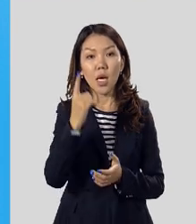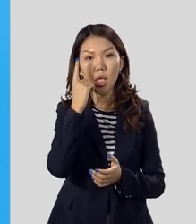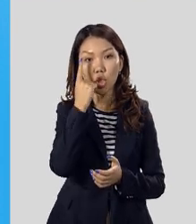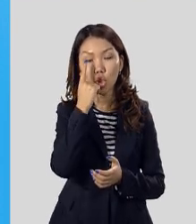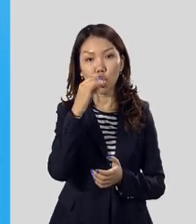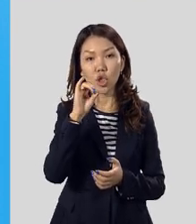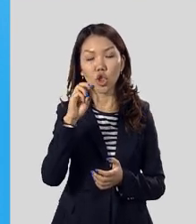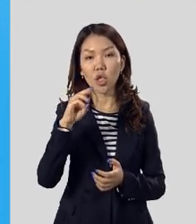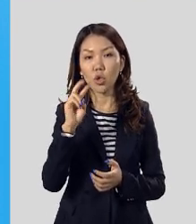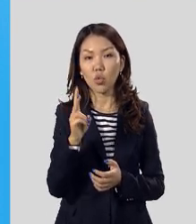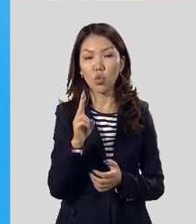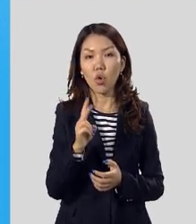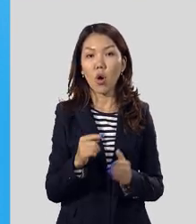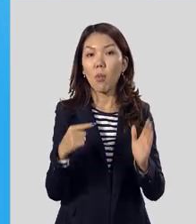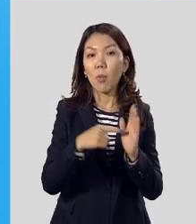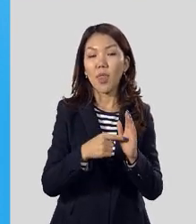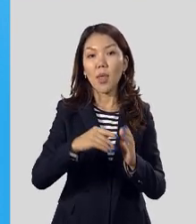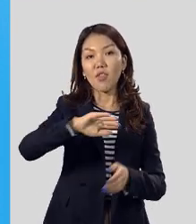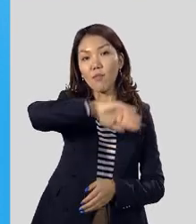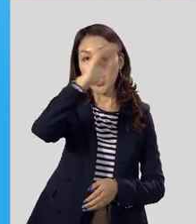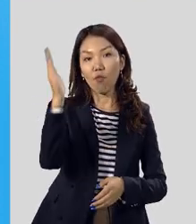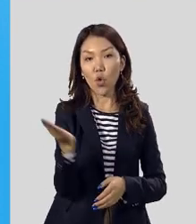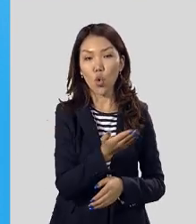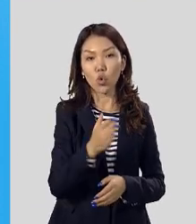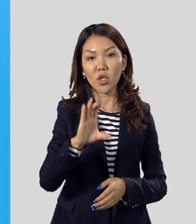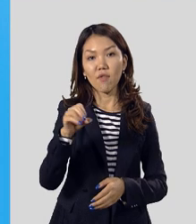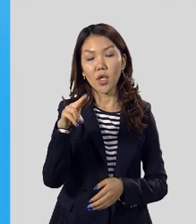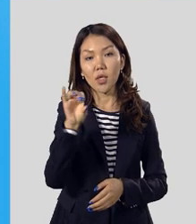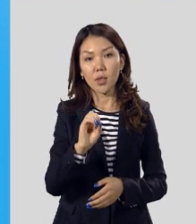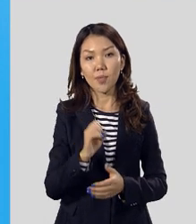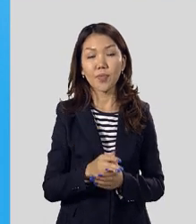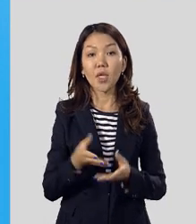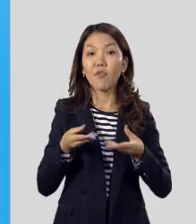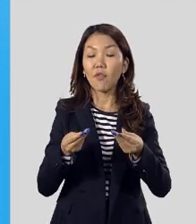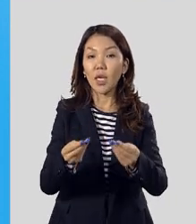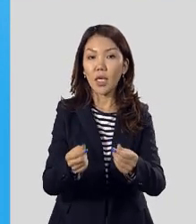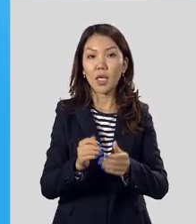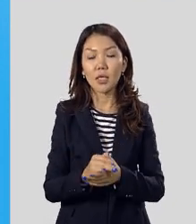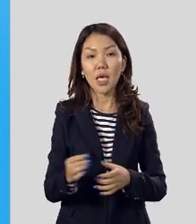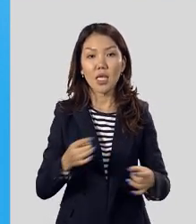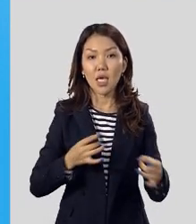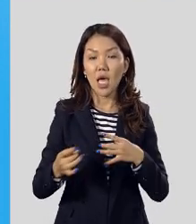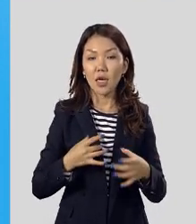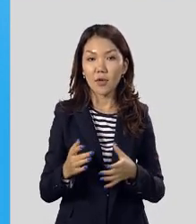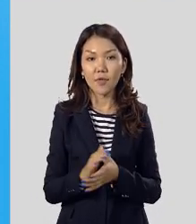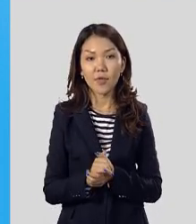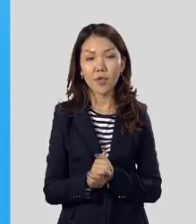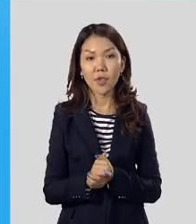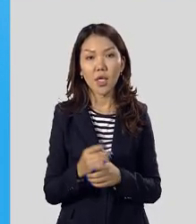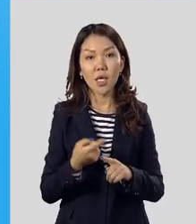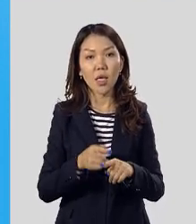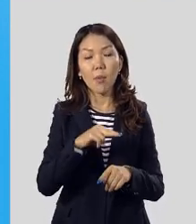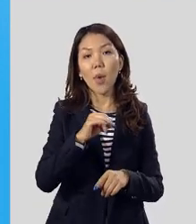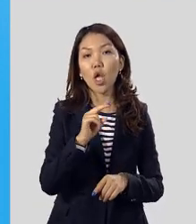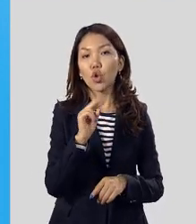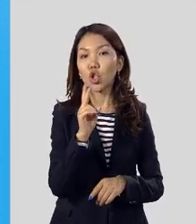в перевернутом виде. Влияние света на нервные окончания зрения, а это палочки и